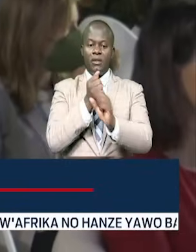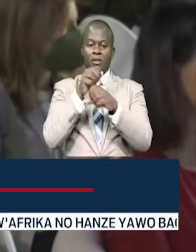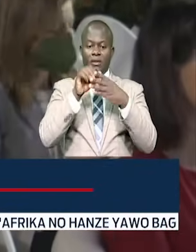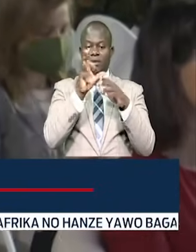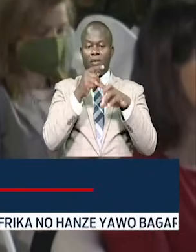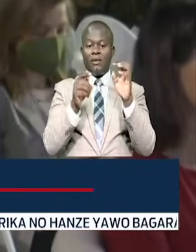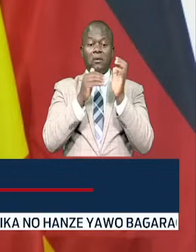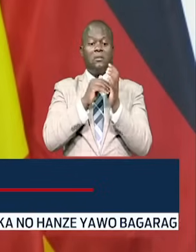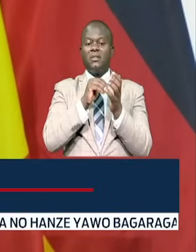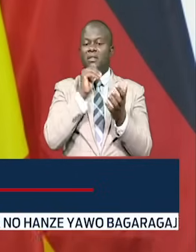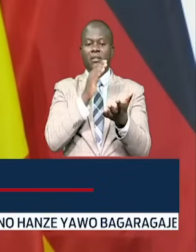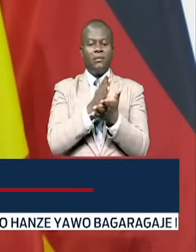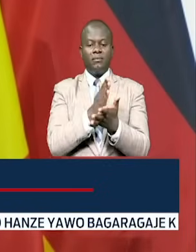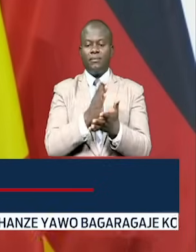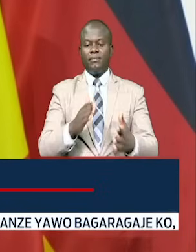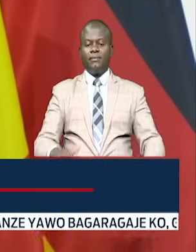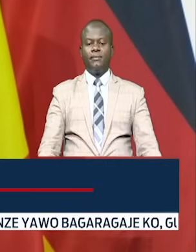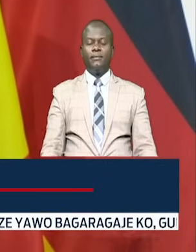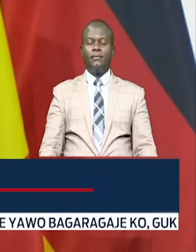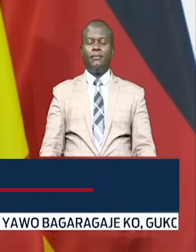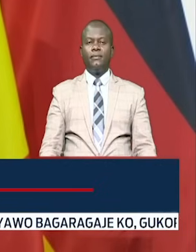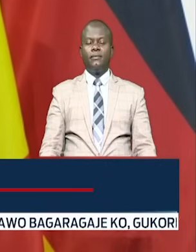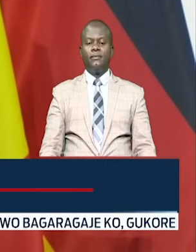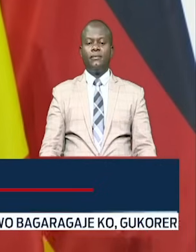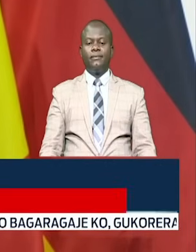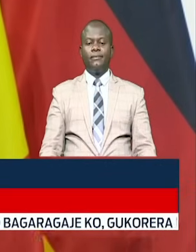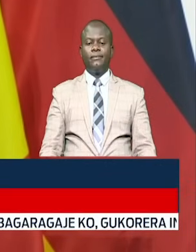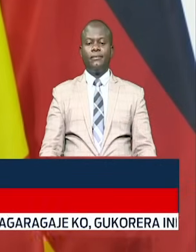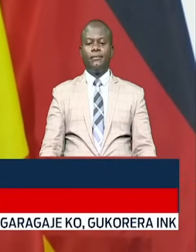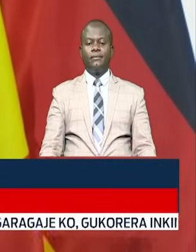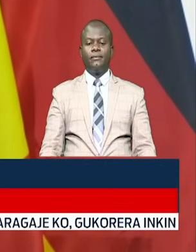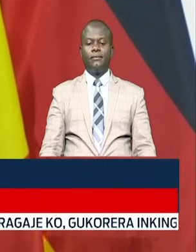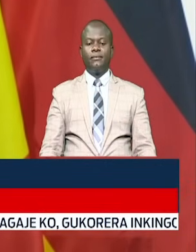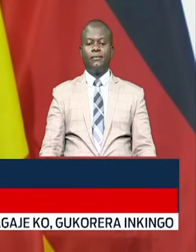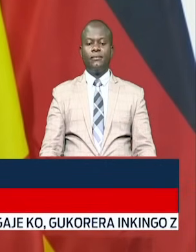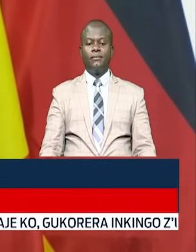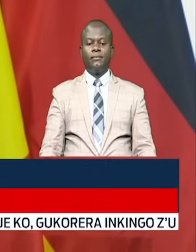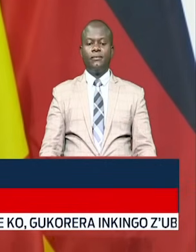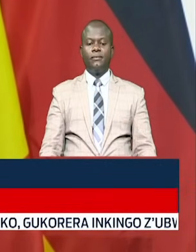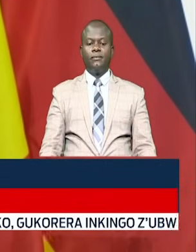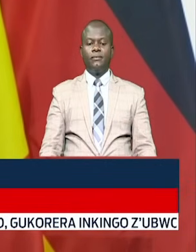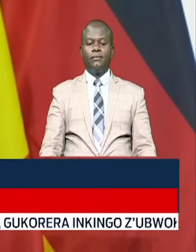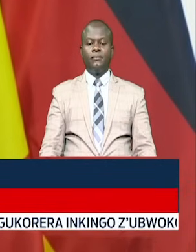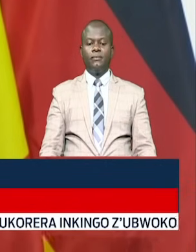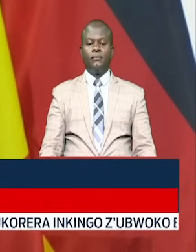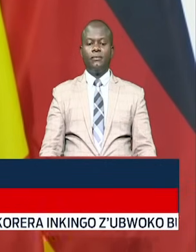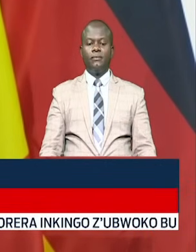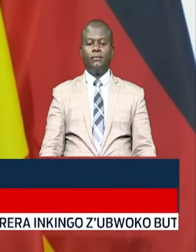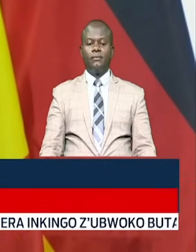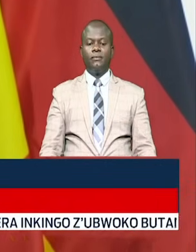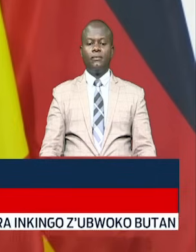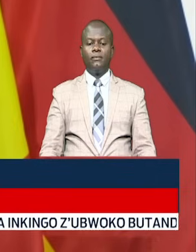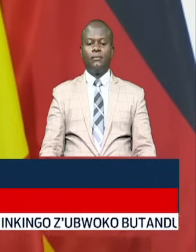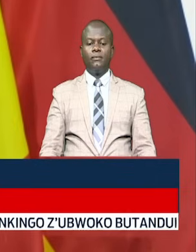ko bibeshyaga When we embarked on this journey to manufacture these vaccines on our